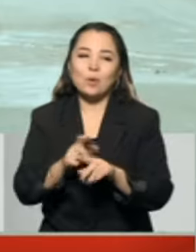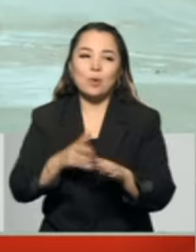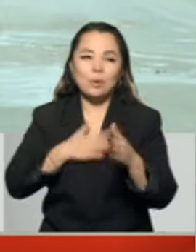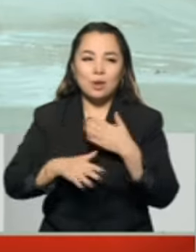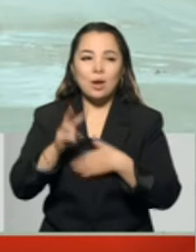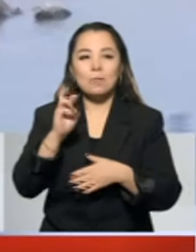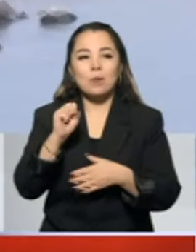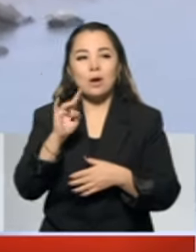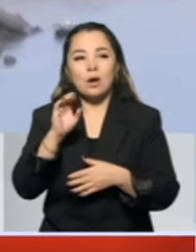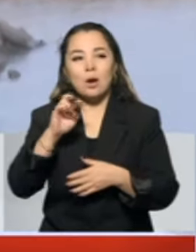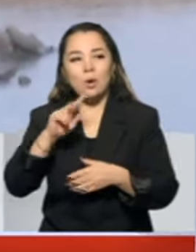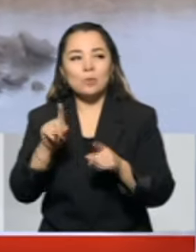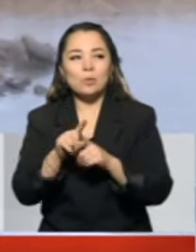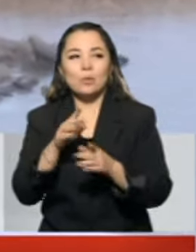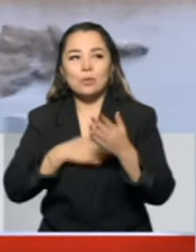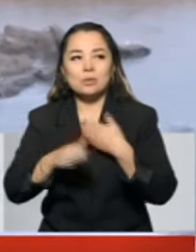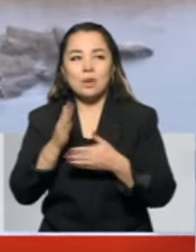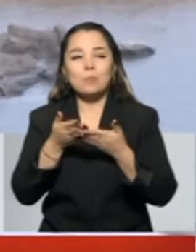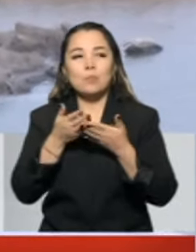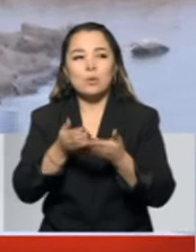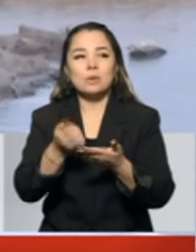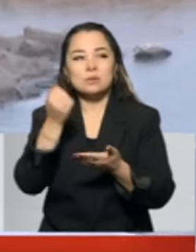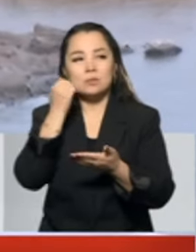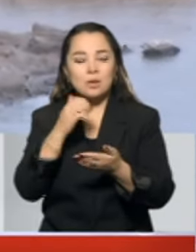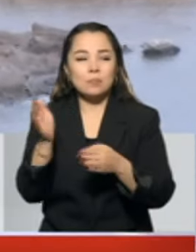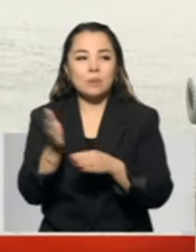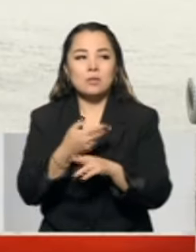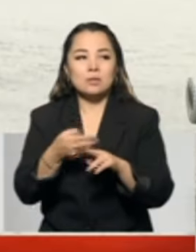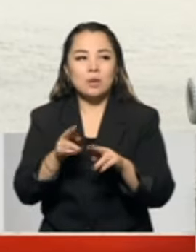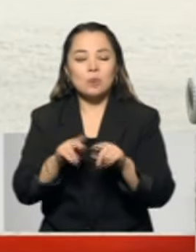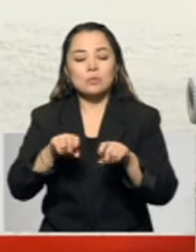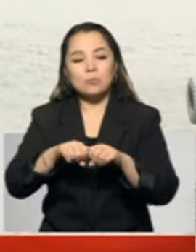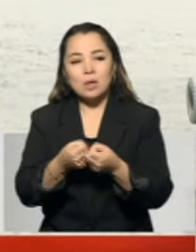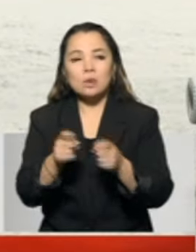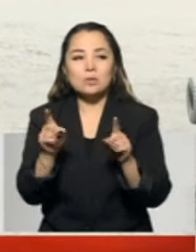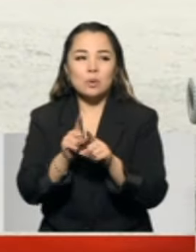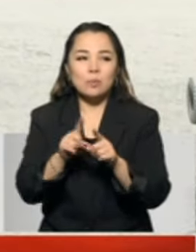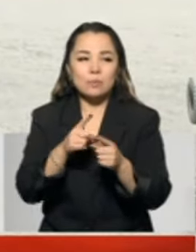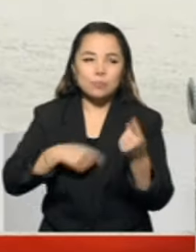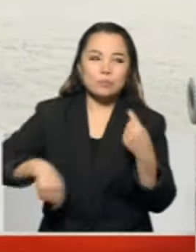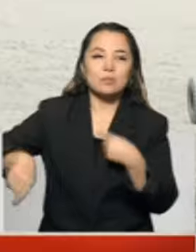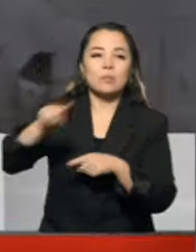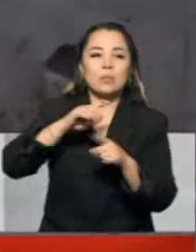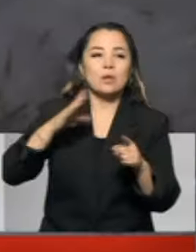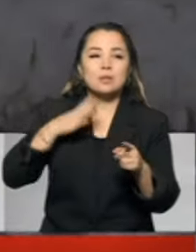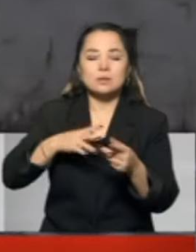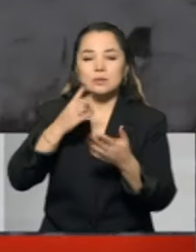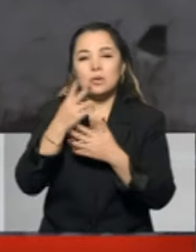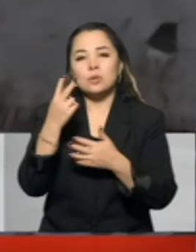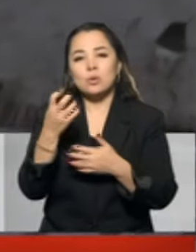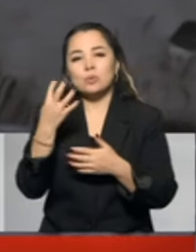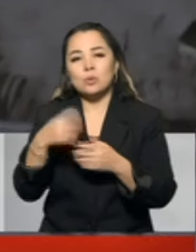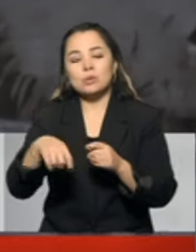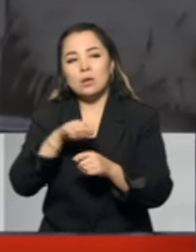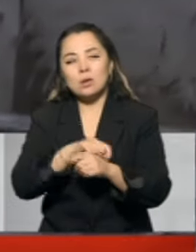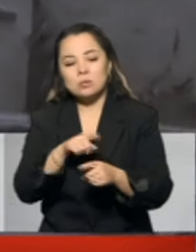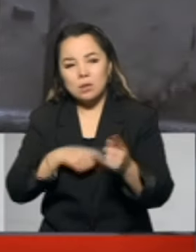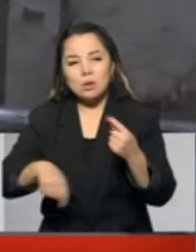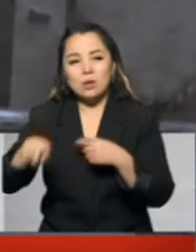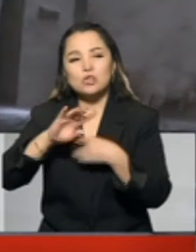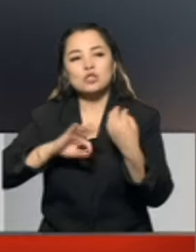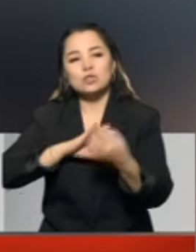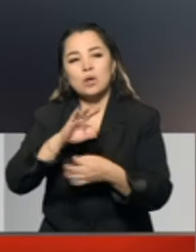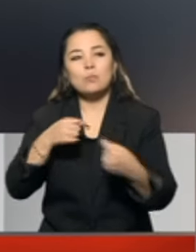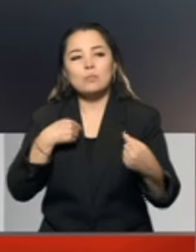Марқакөл де қуанып жатыр. Ал ескі паромдар бұзылып немесе желдігіні тоқтаса, жұрт айналма жолдар арқылы 200-400 шақырым артық жүруге мәжбүр